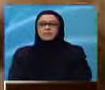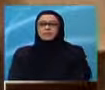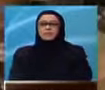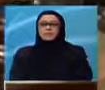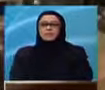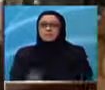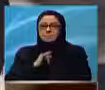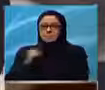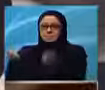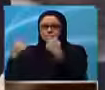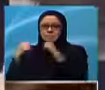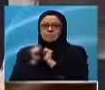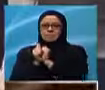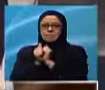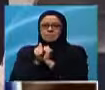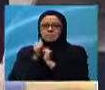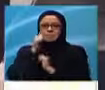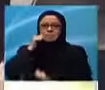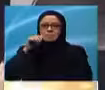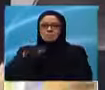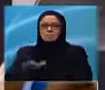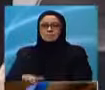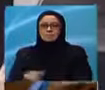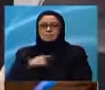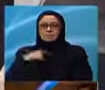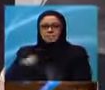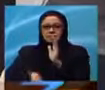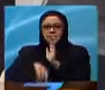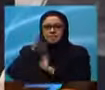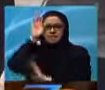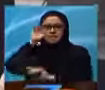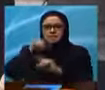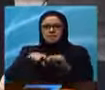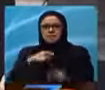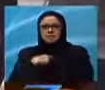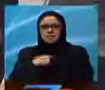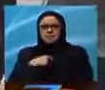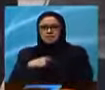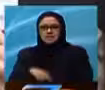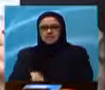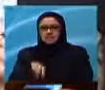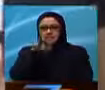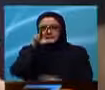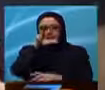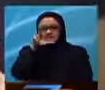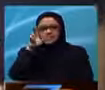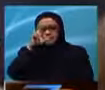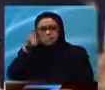Sini-sini adik. Lebih 300,000 tiket ditawarkan untuk perjalanan